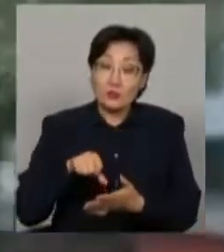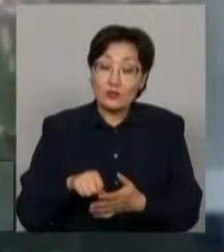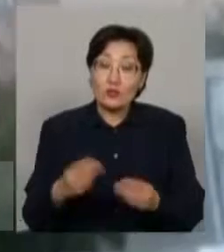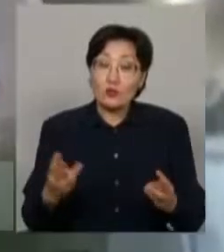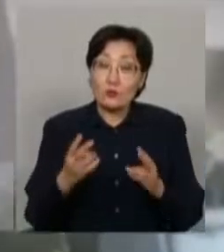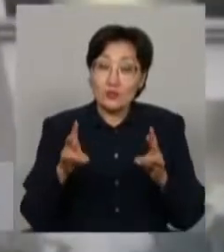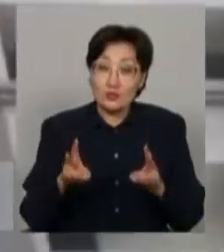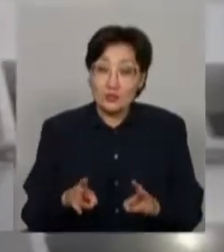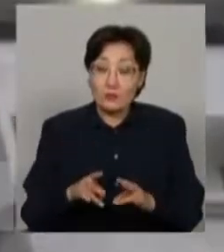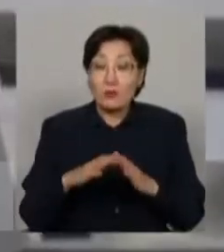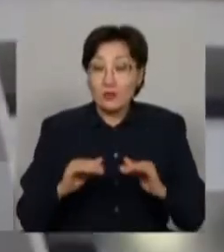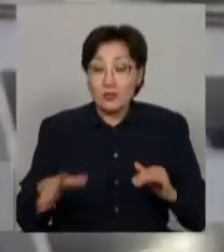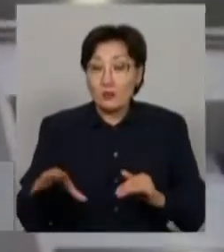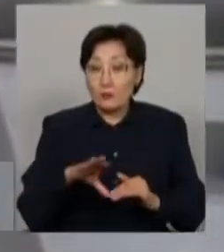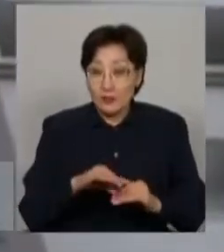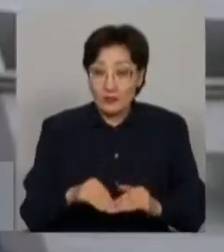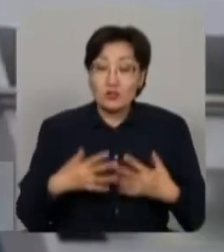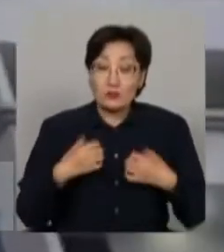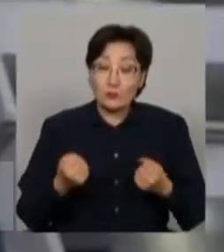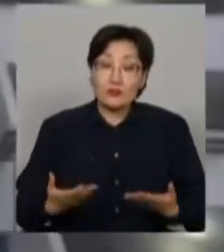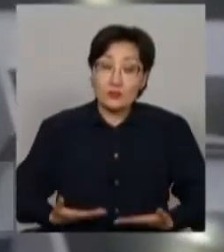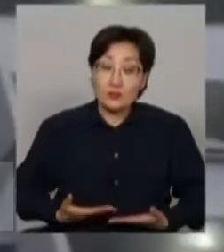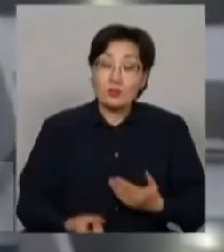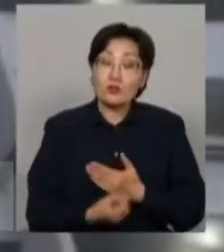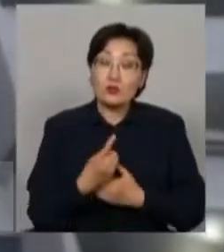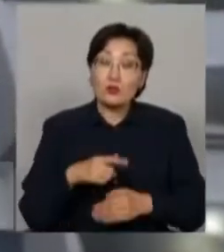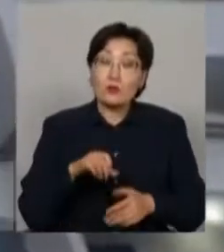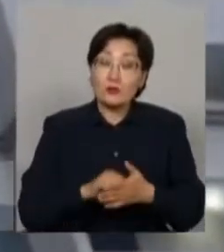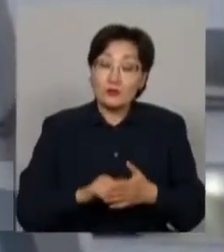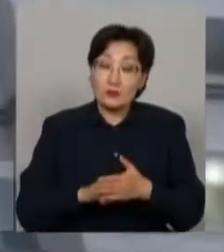шеккендер жоқ, балалар да дін аман. Өрттің шығу себебі анықталып жатыр.